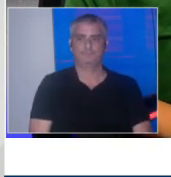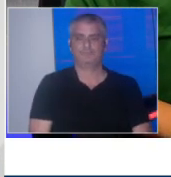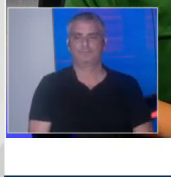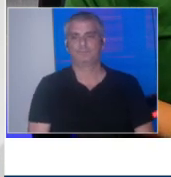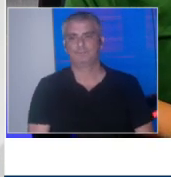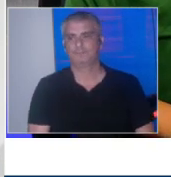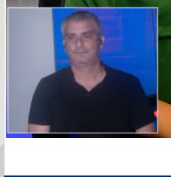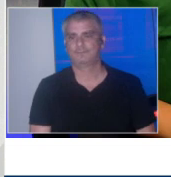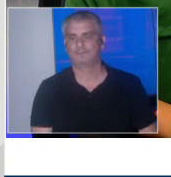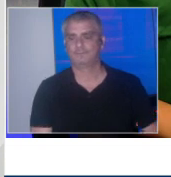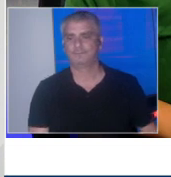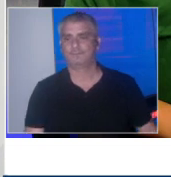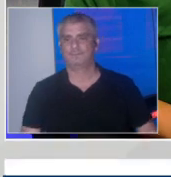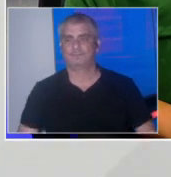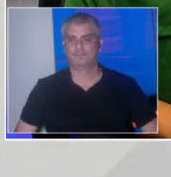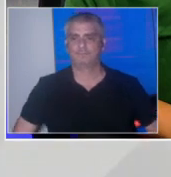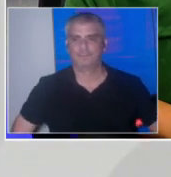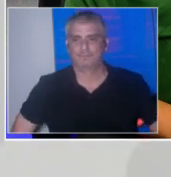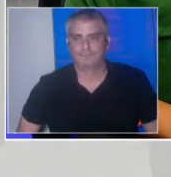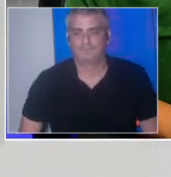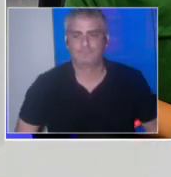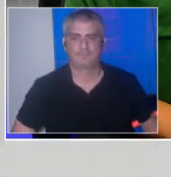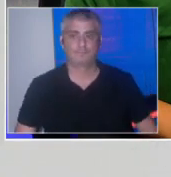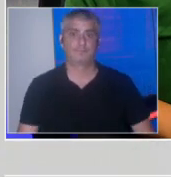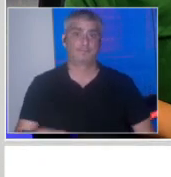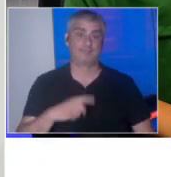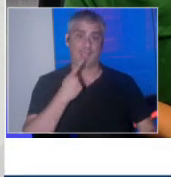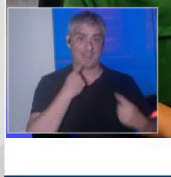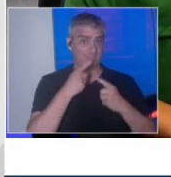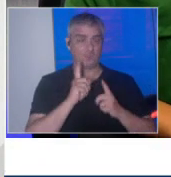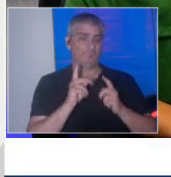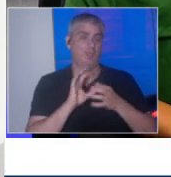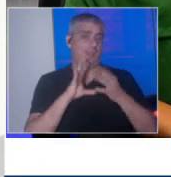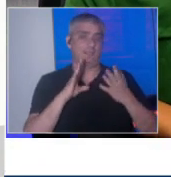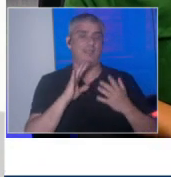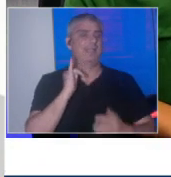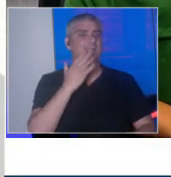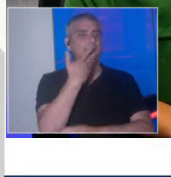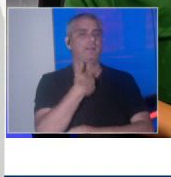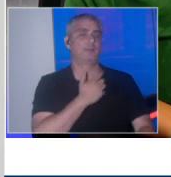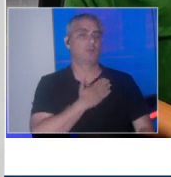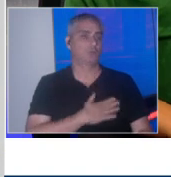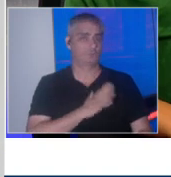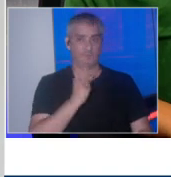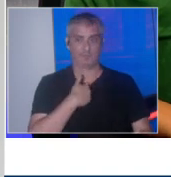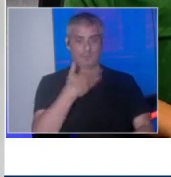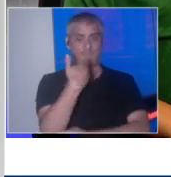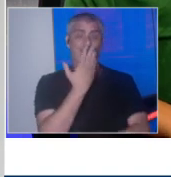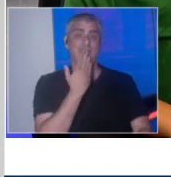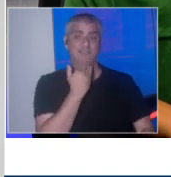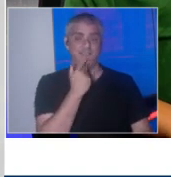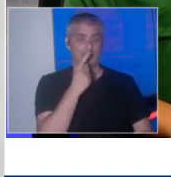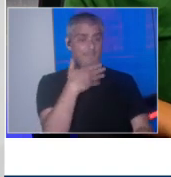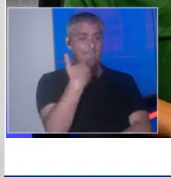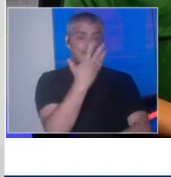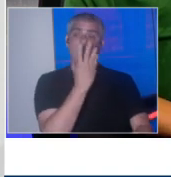הדיון שמתנהל כאן, אי אפשר לנתק אותו מהקשר הכללי שלו, שהוא דיון על איזה מדינה אנחנו רוצים. האם מדינת ישראל